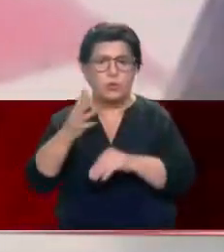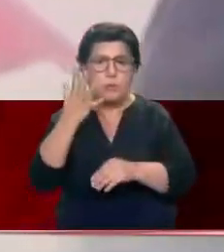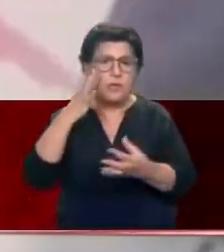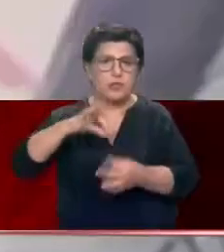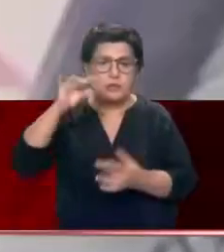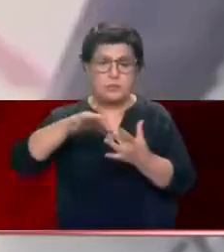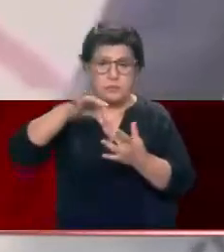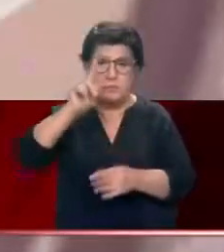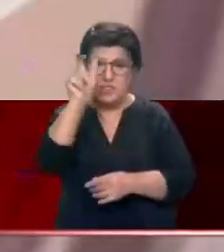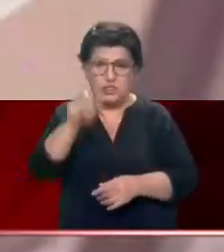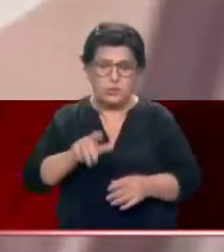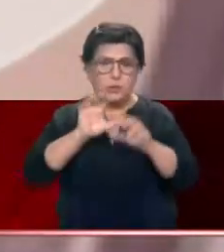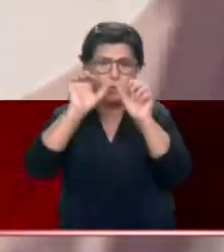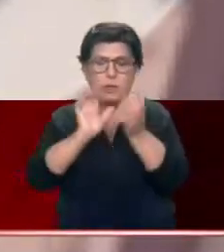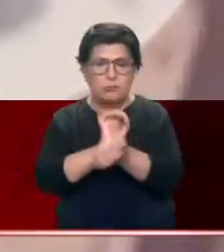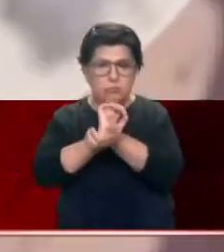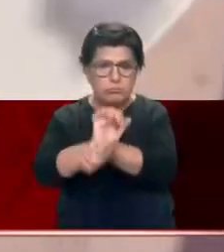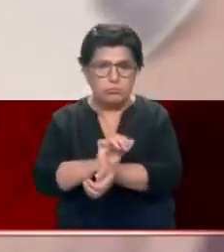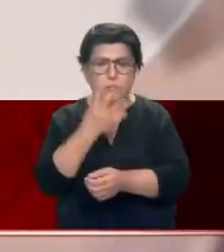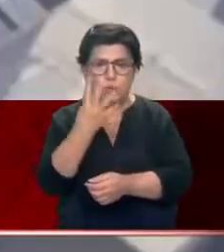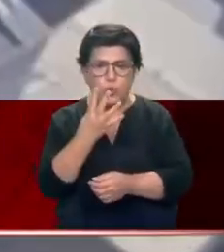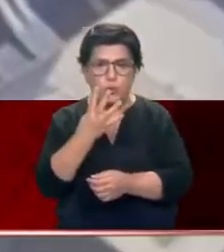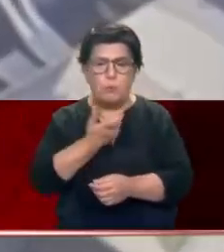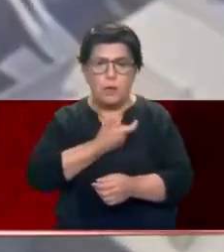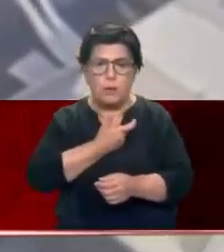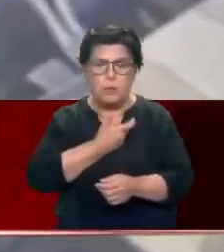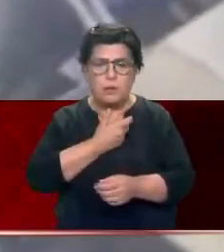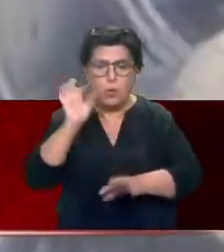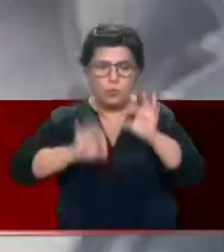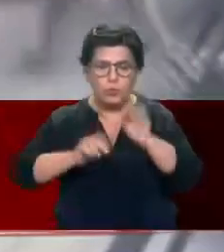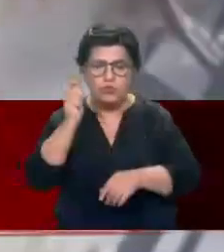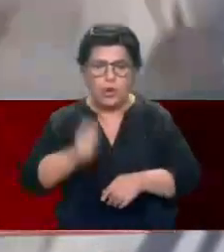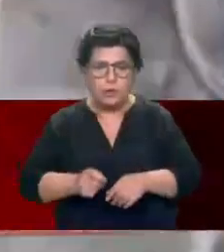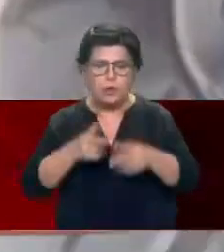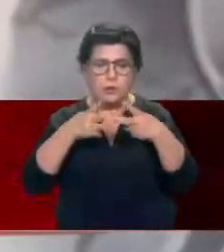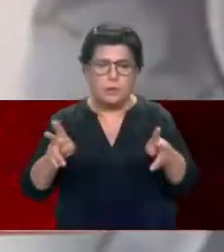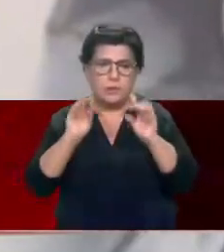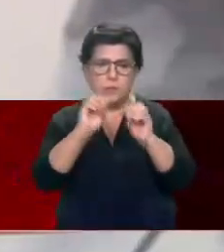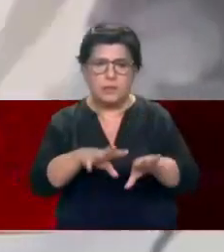kişiden biri tutuklandı. 4'ü ise adli kontrol şartıyla serbest bırakıldı.